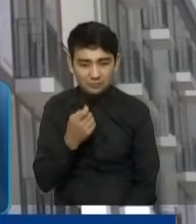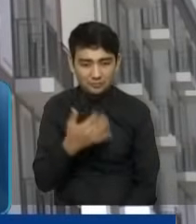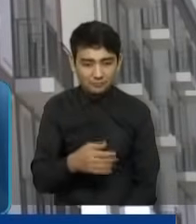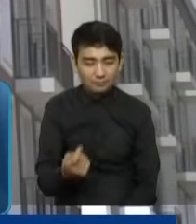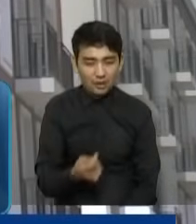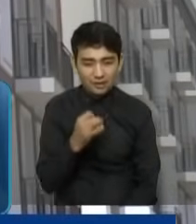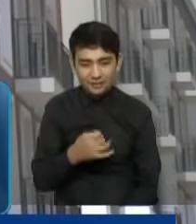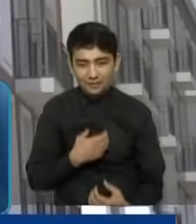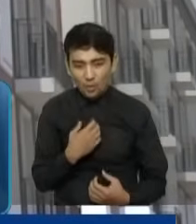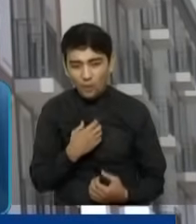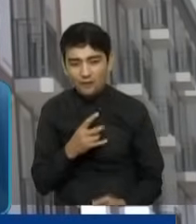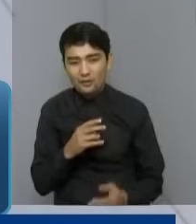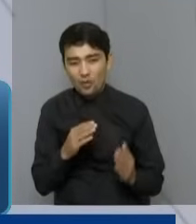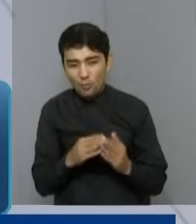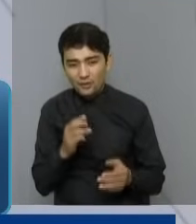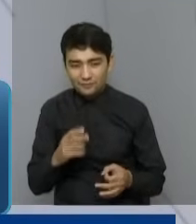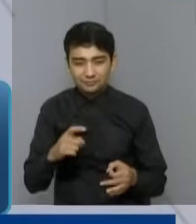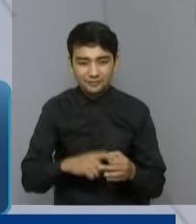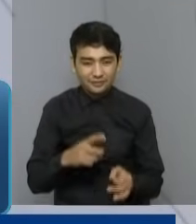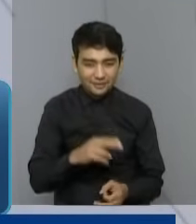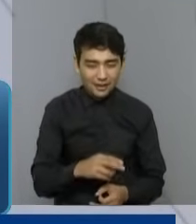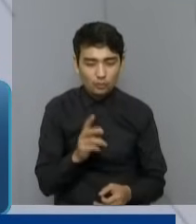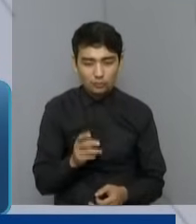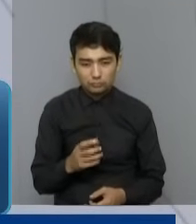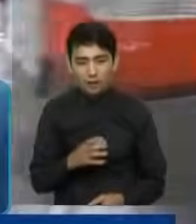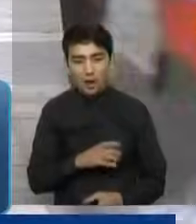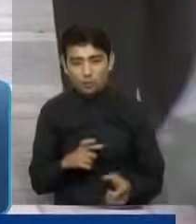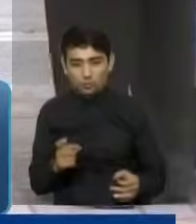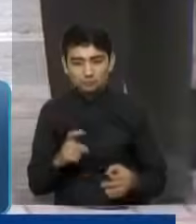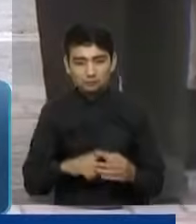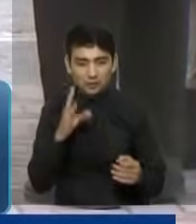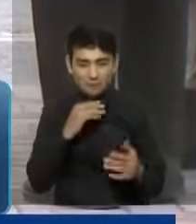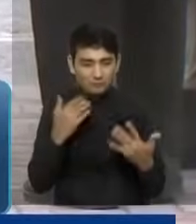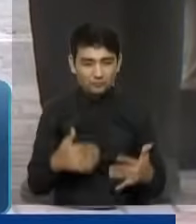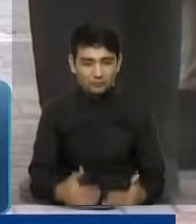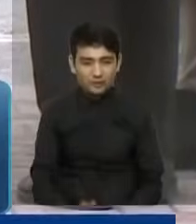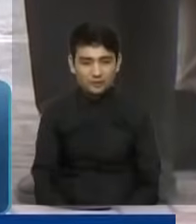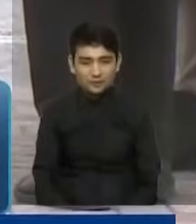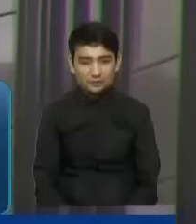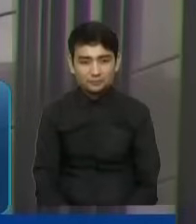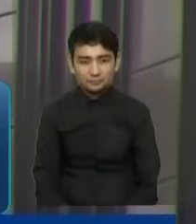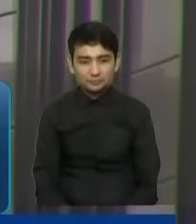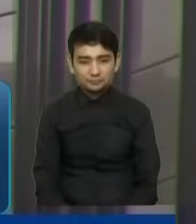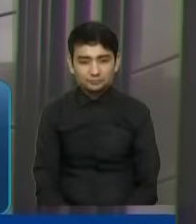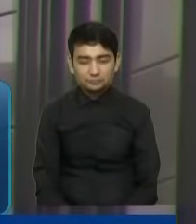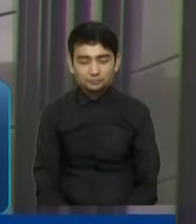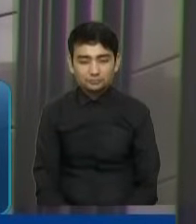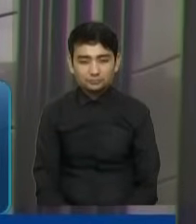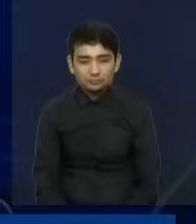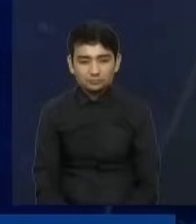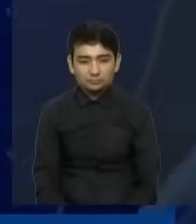о страховании недвижимости, но сделать это могут лишь обеспеченные граждане. Ануар Амангельдинов, Ренат Абулхаиров,